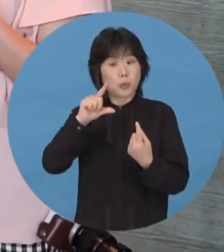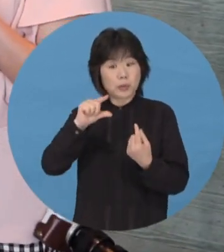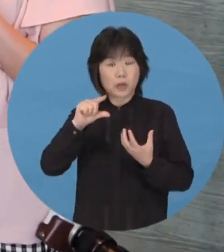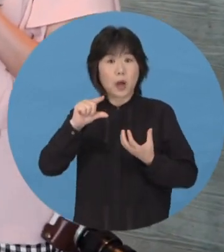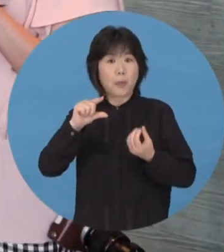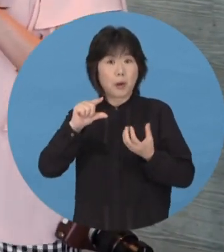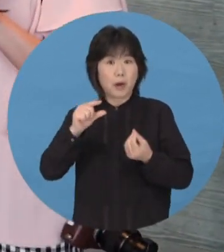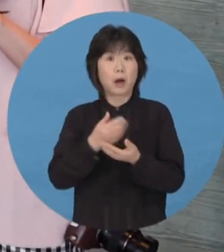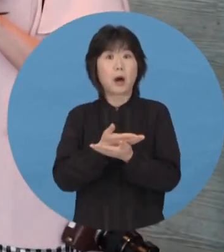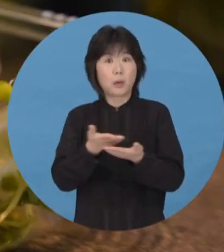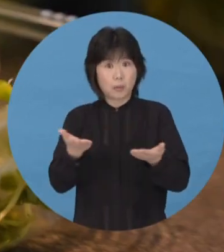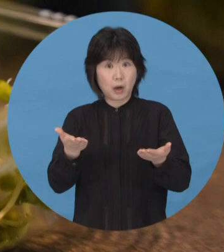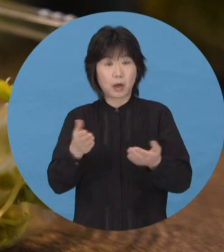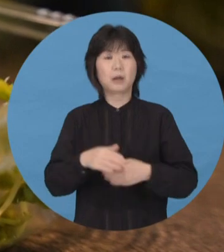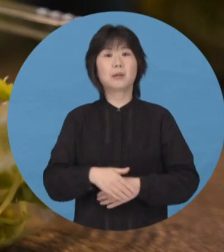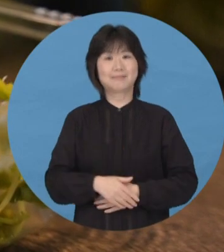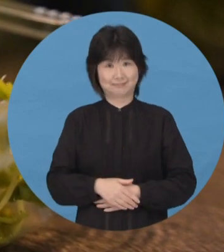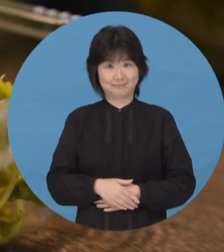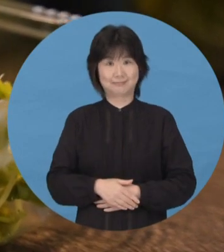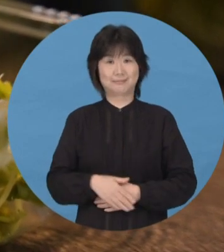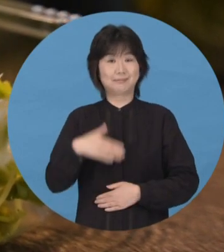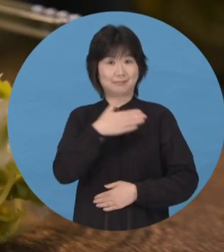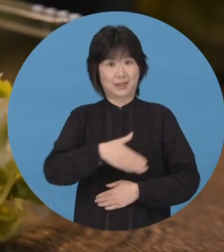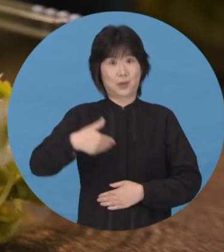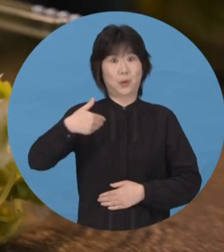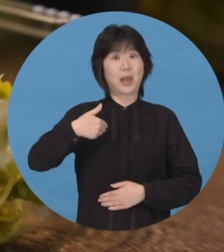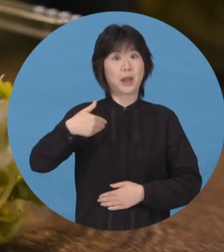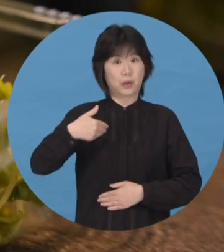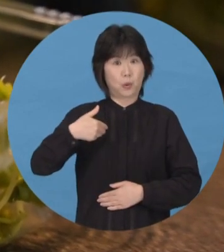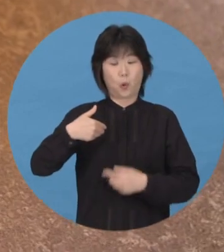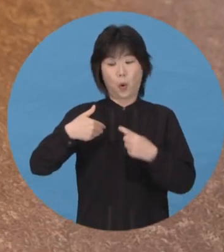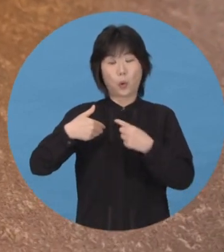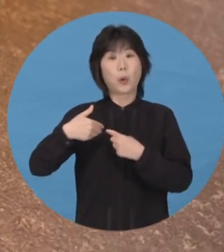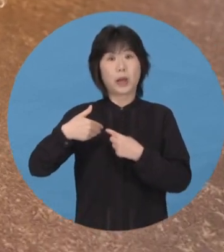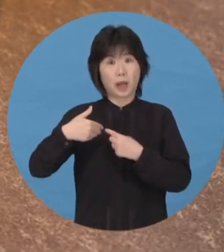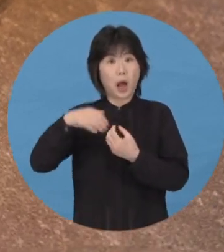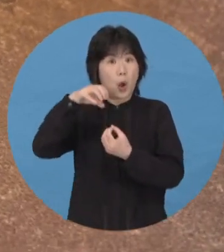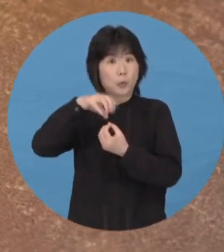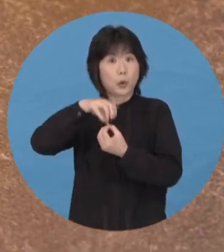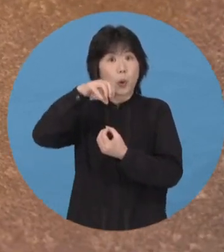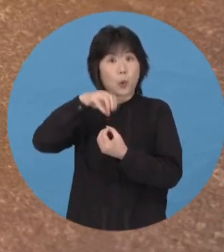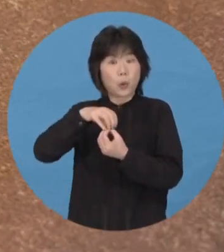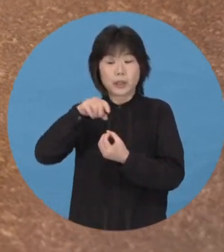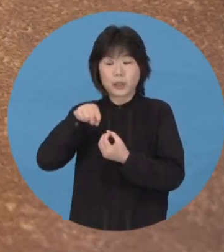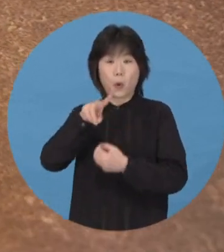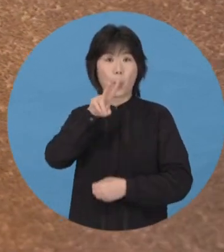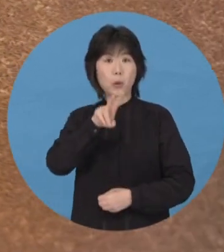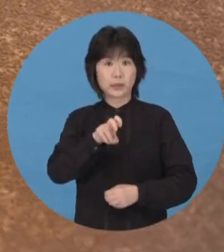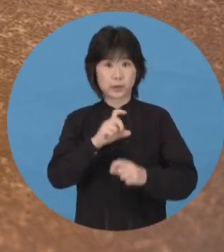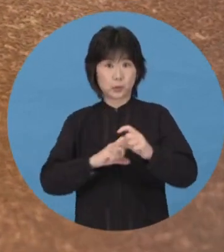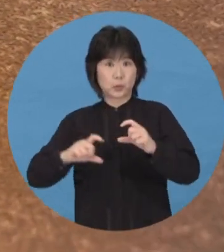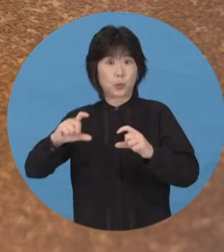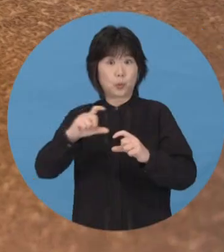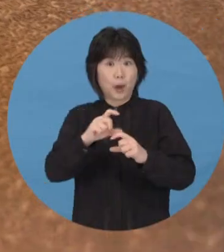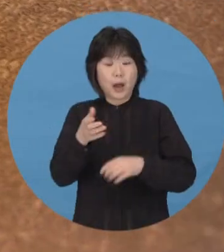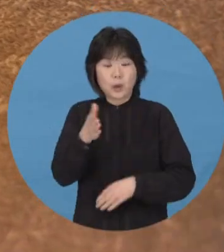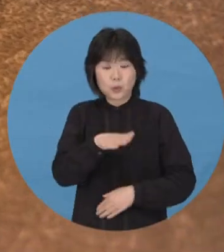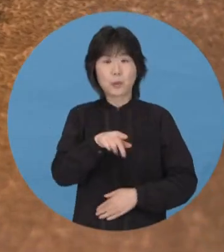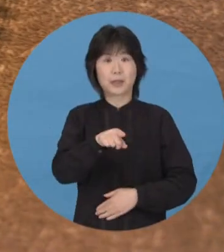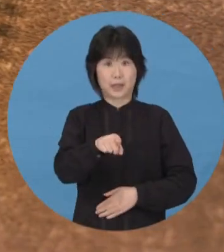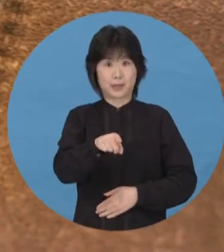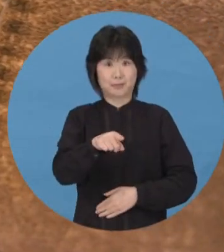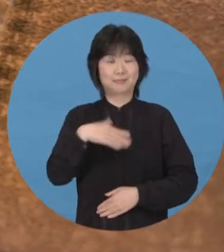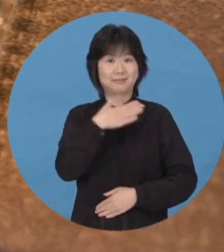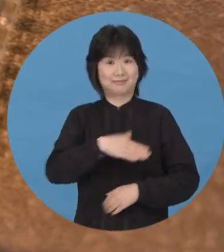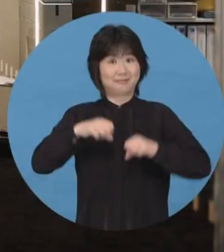で販売してるんですか？ 体にいいとされているスルフォラファンを通常のブロッコリーの約20倍以上含まれております。今健康